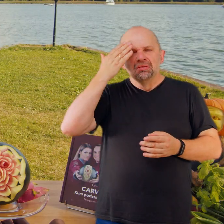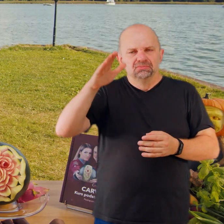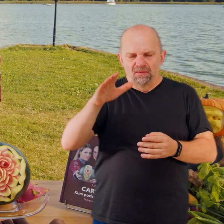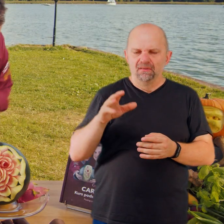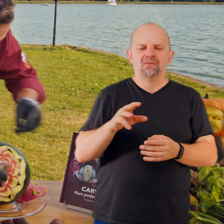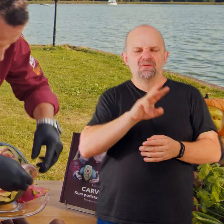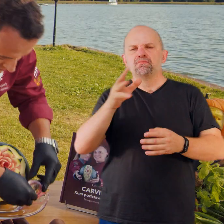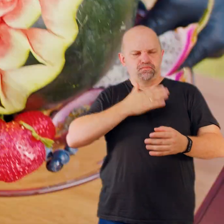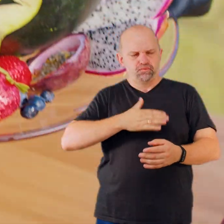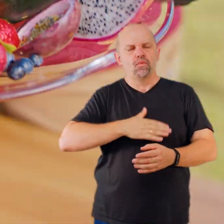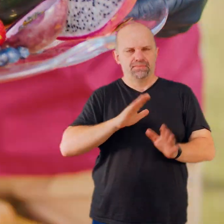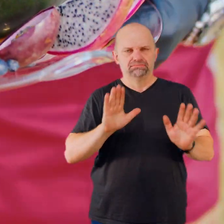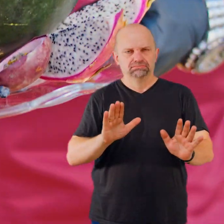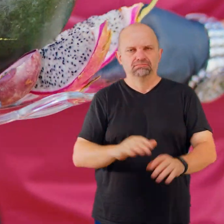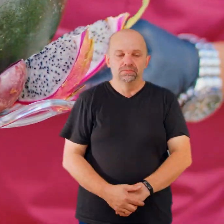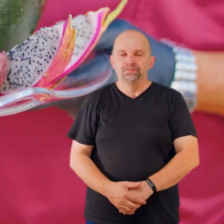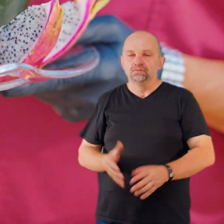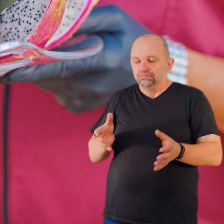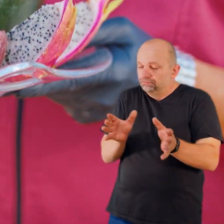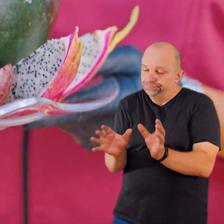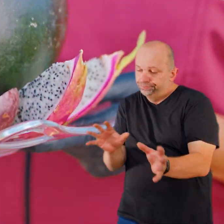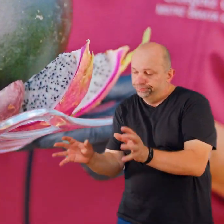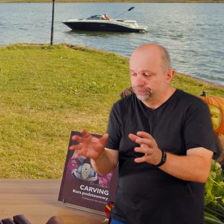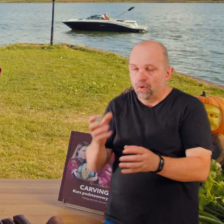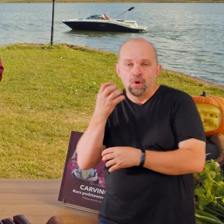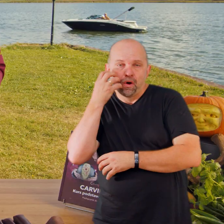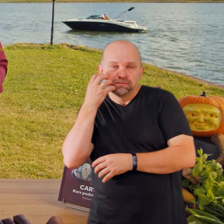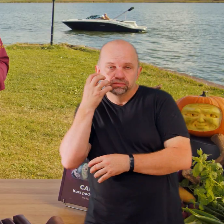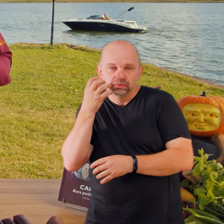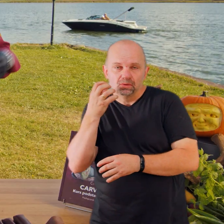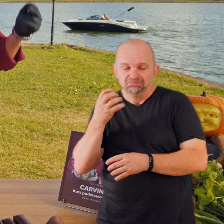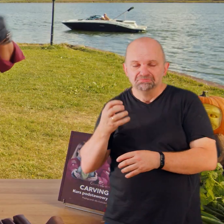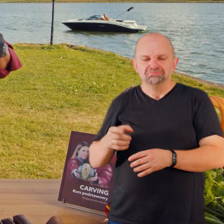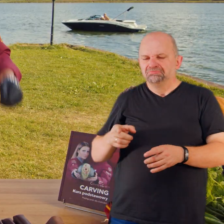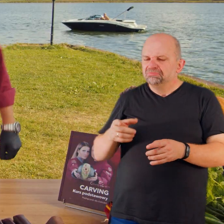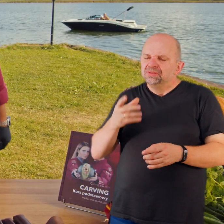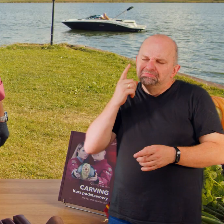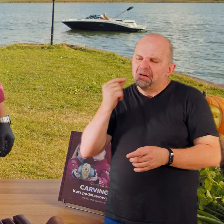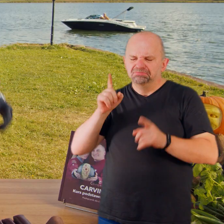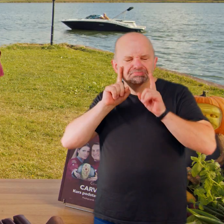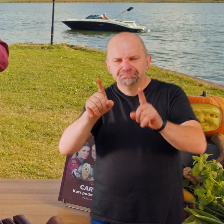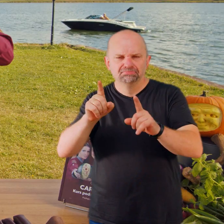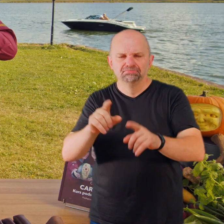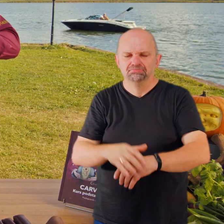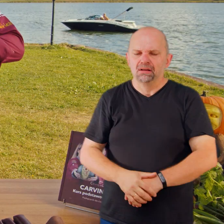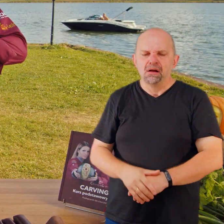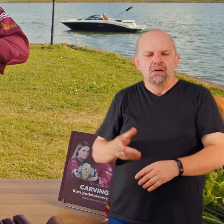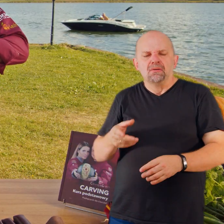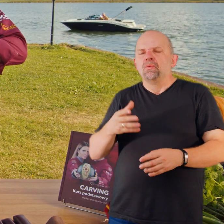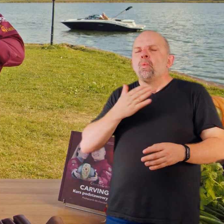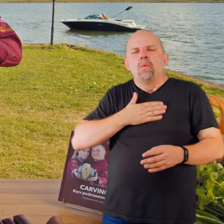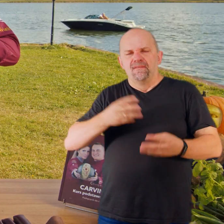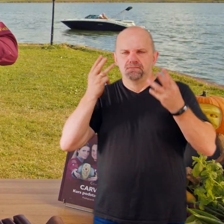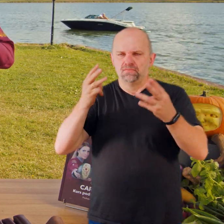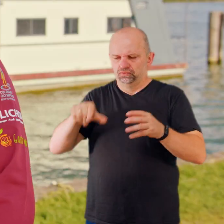nie było puste na dole. Kilka prostych cięć i rzeźba gotowa. Mam nadzieję, że to Was zmotywuje do działania i do pracy. Mnie